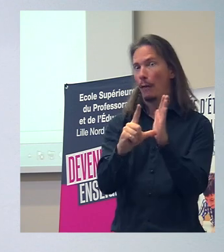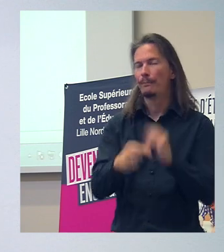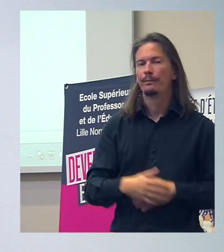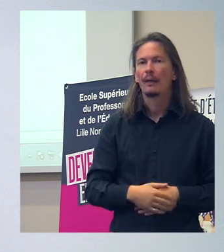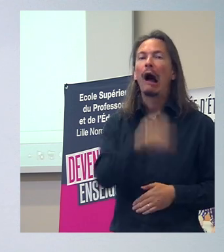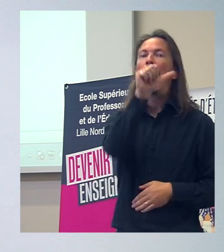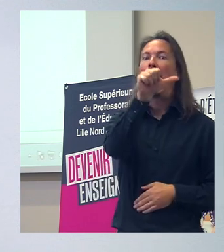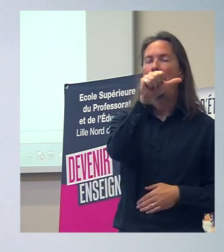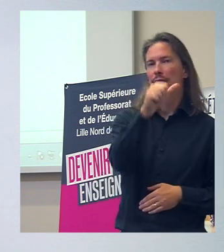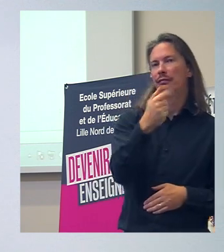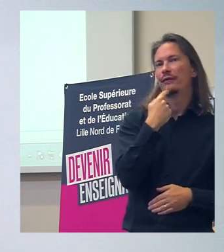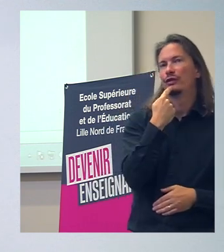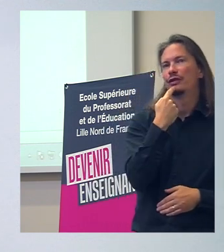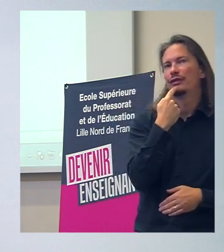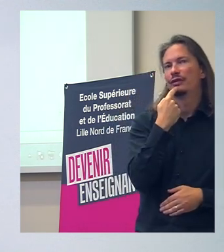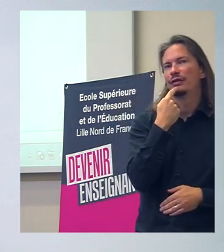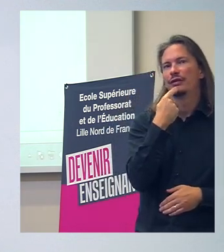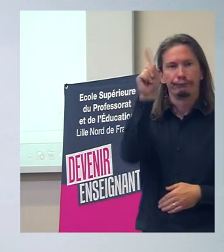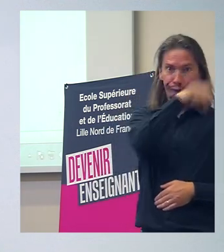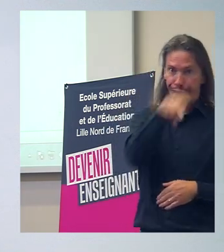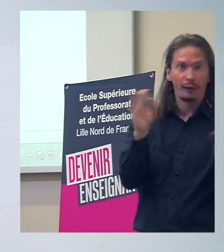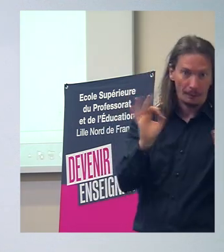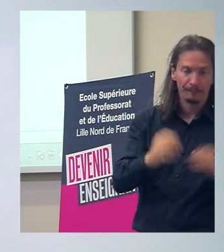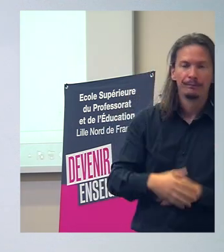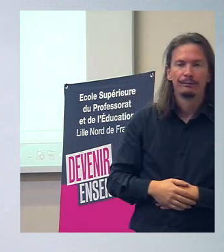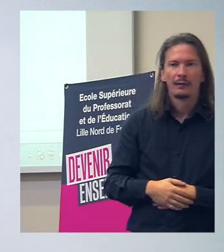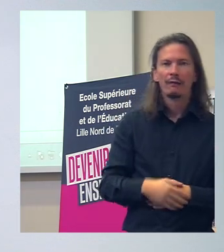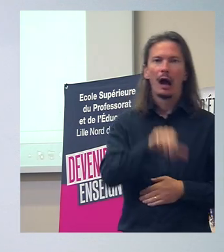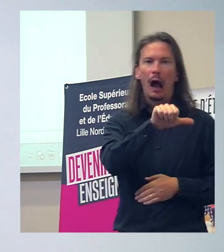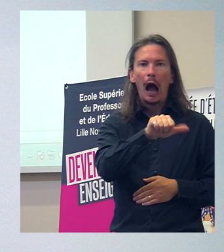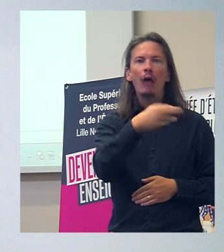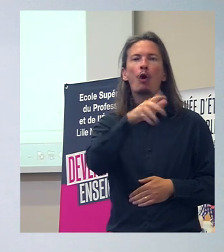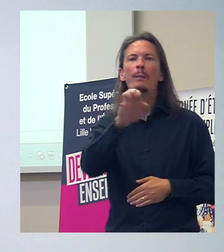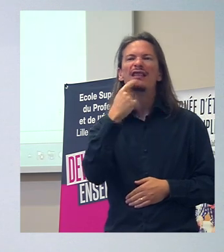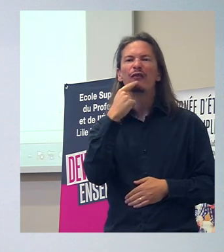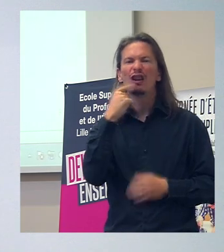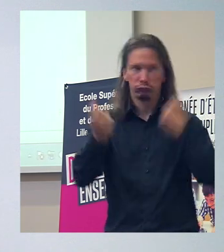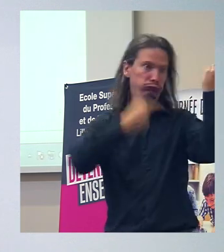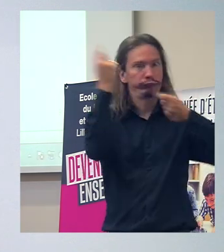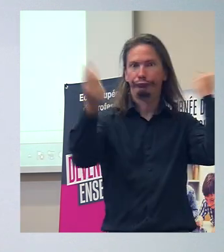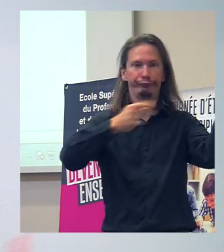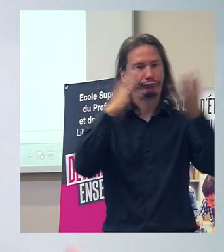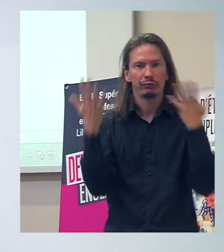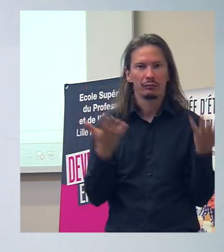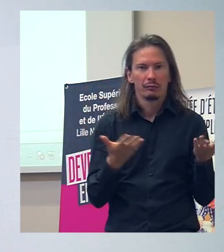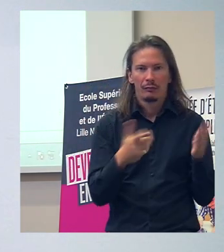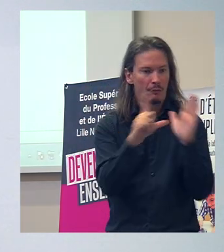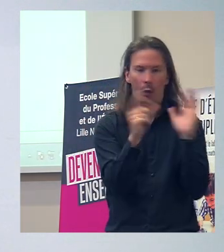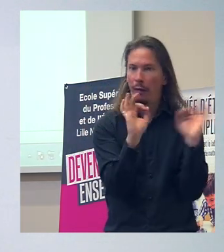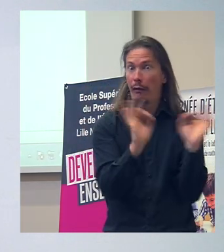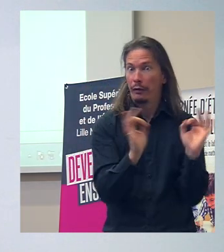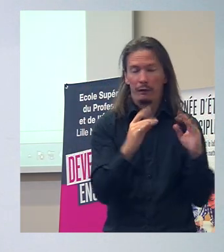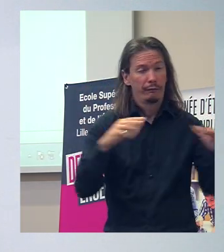et a veut dire la privation. Donc l'anomie, c'est la jungle, en quelque sorte, c'est le moment où il n'y a pas de